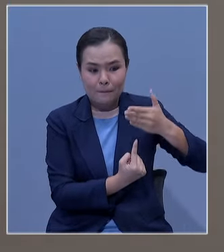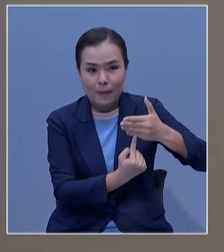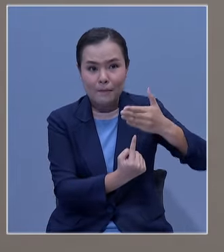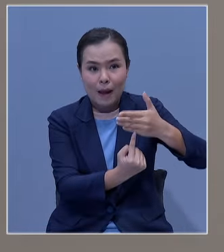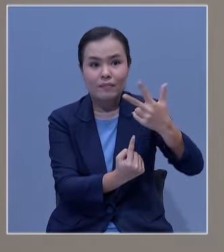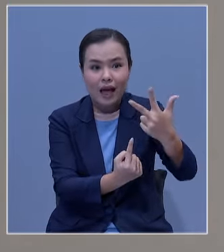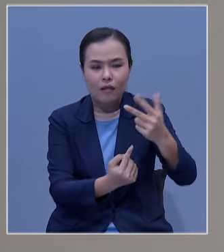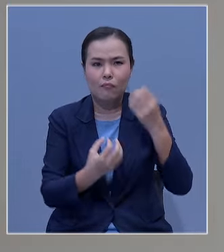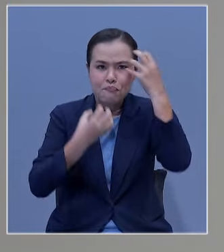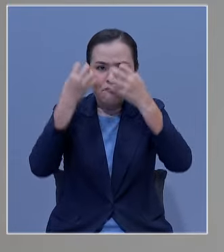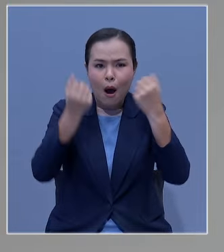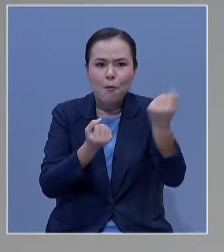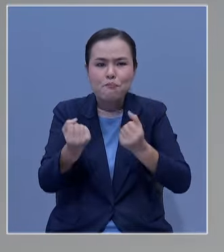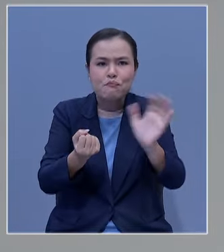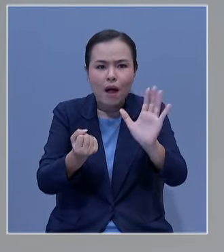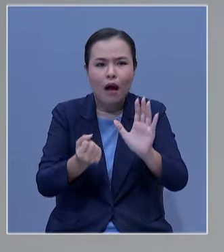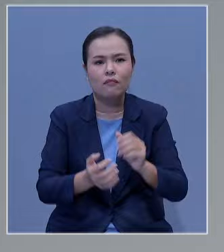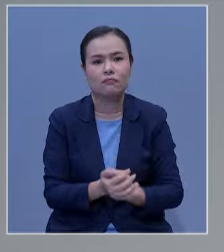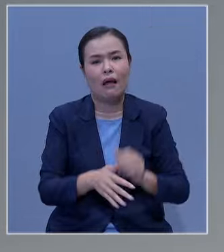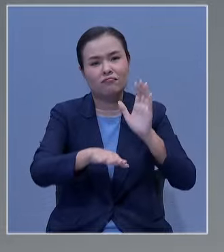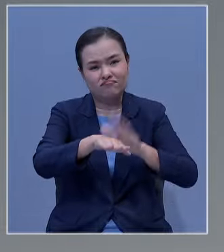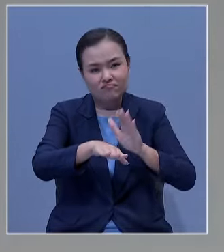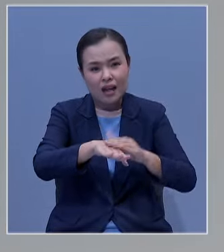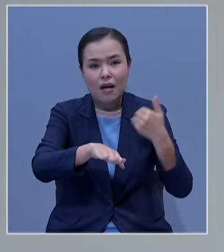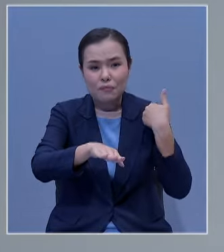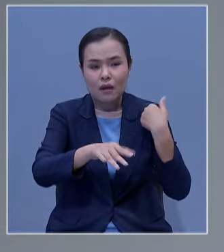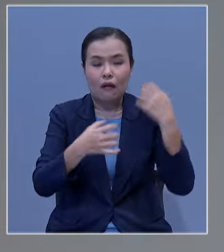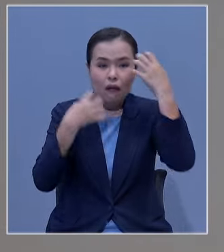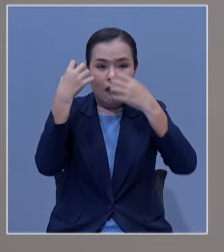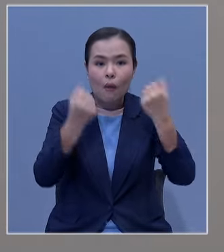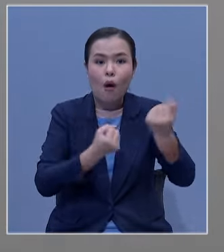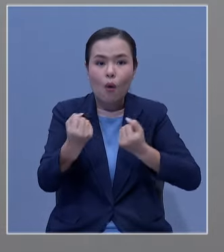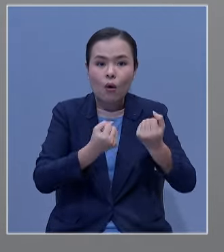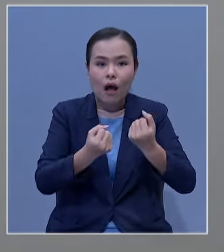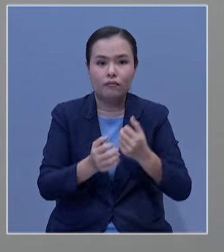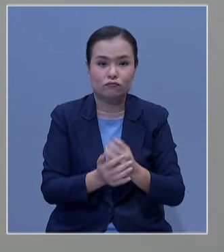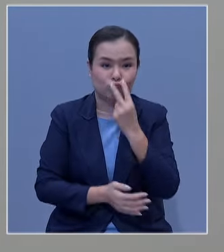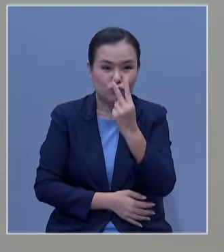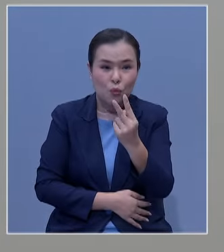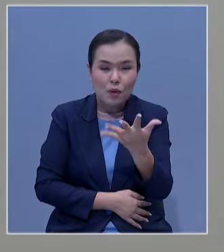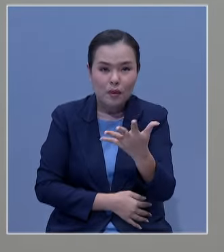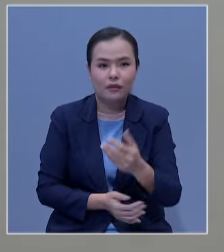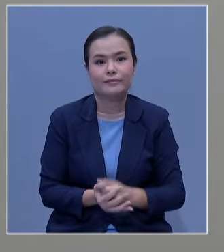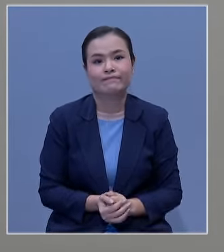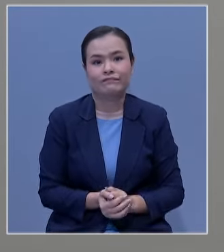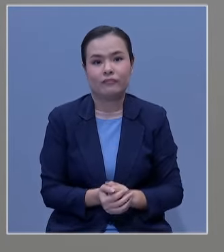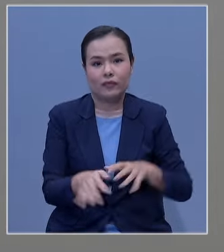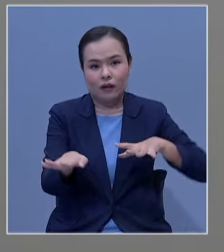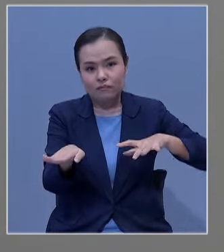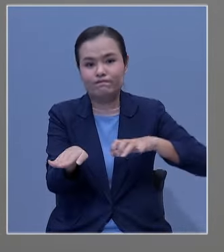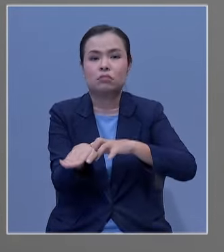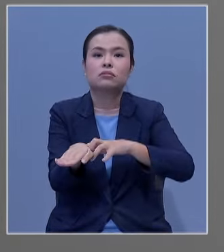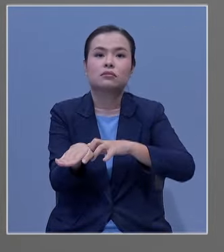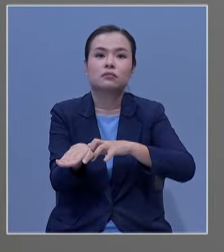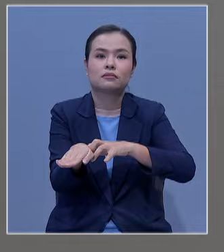รณรงค์ว่าเมาไม่ขับ ก็อุตส่าห์มีป้ายเตือนแล้วแต่คนเมาแล้วขับยืนไม่สังเกตป้ายหรอคะ ครับเนี่ยสุดท้ายก็ชนเต็มๆแบบนี้